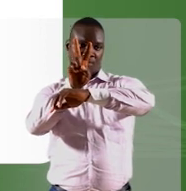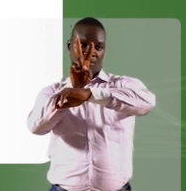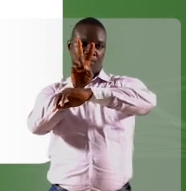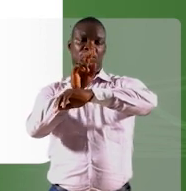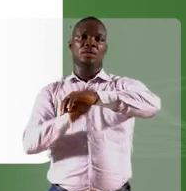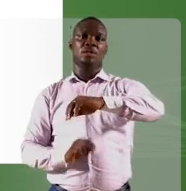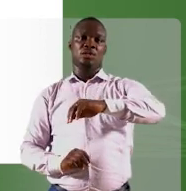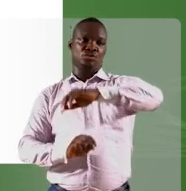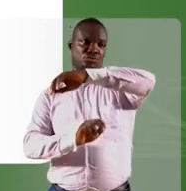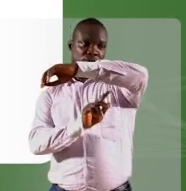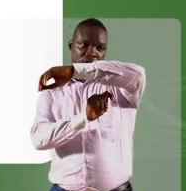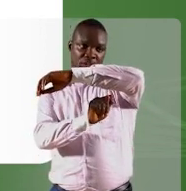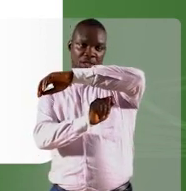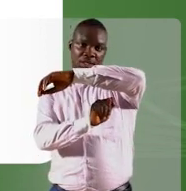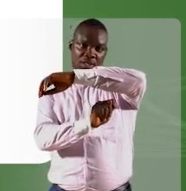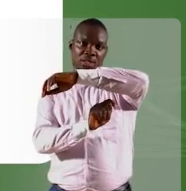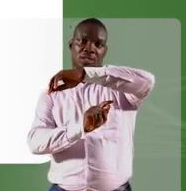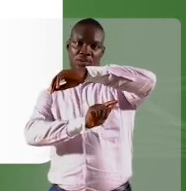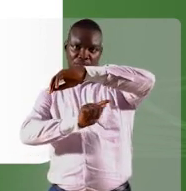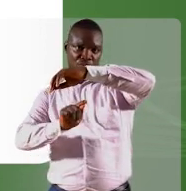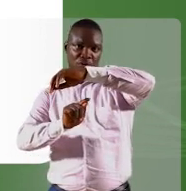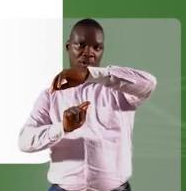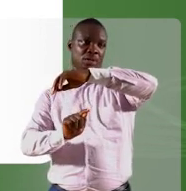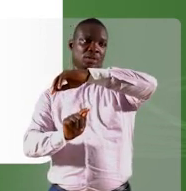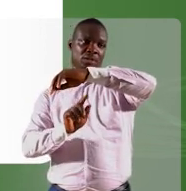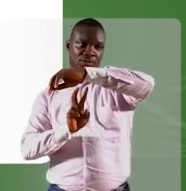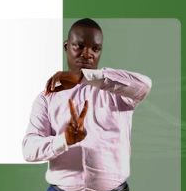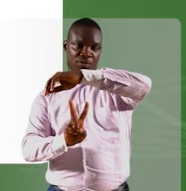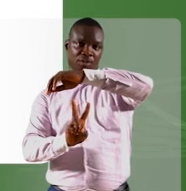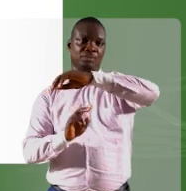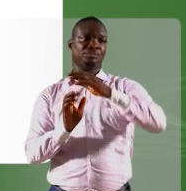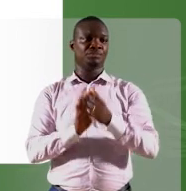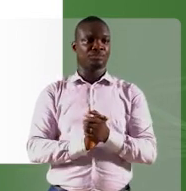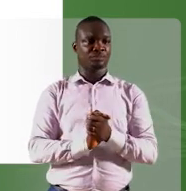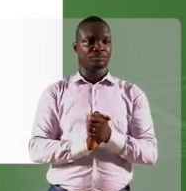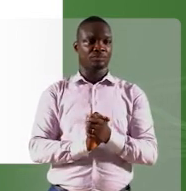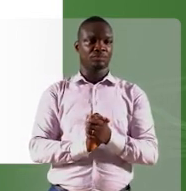moins petit v sur petit t moins petit v.